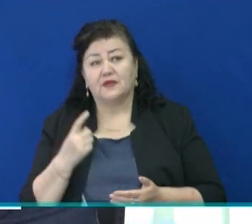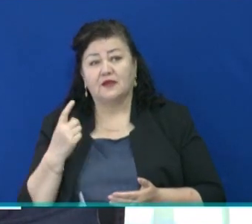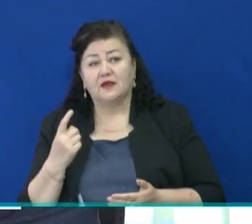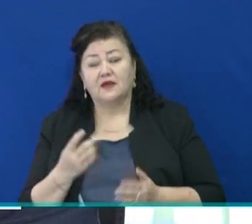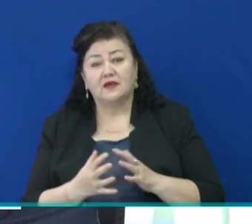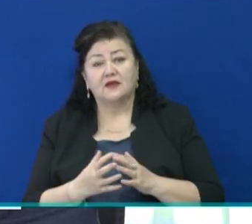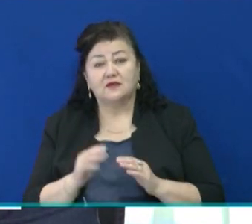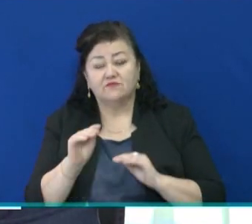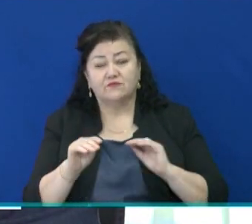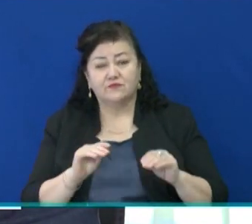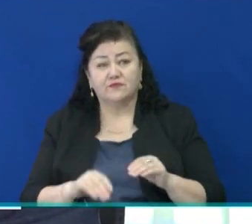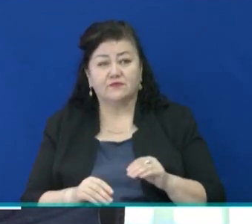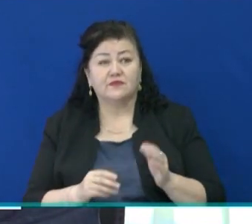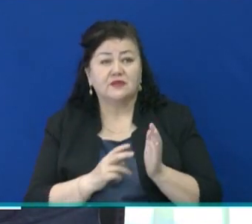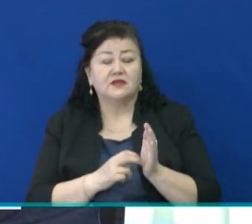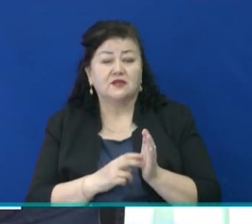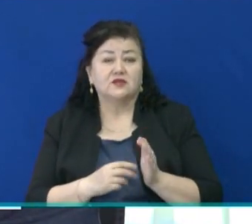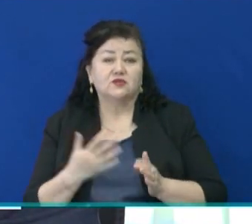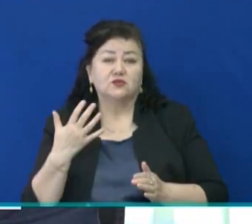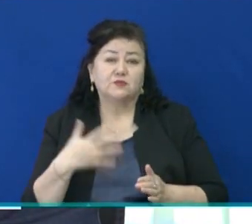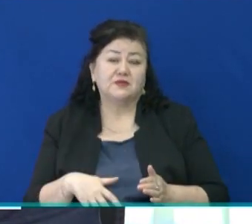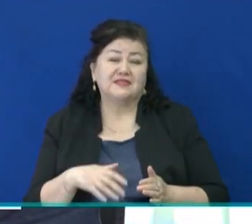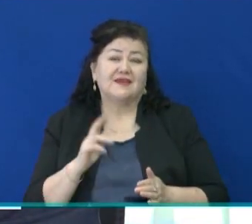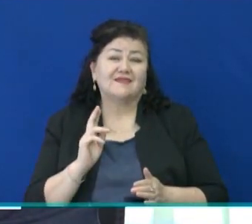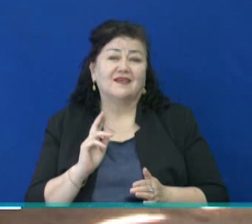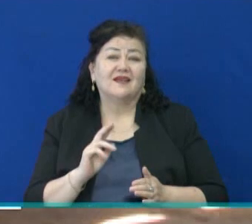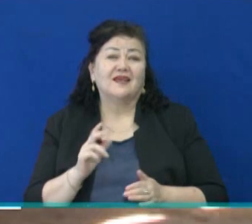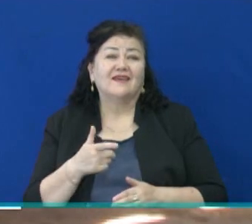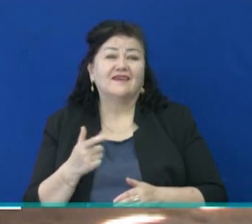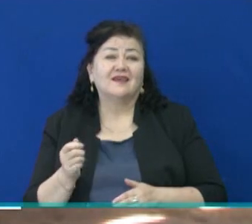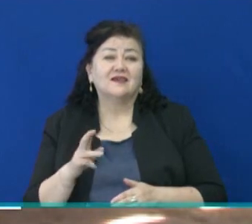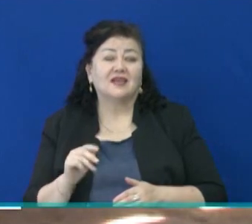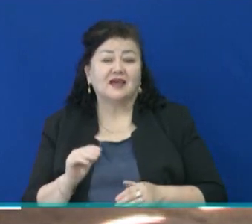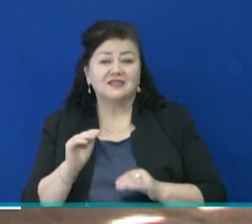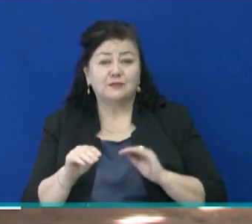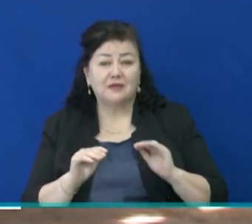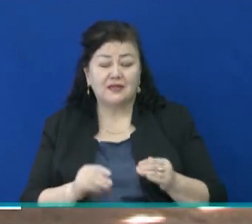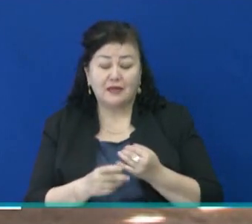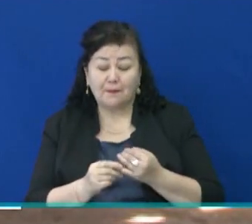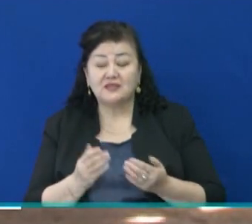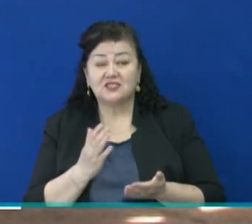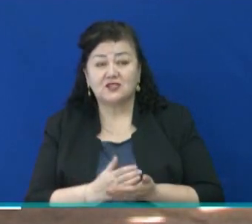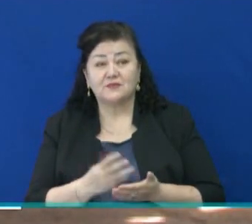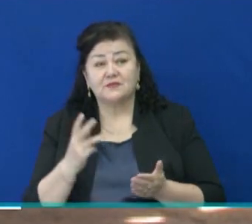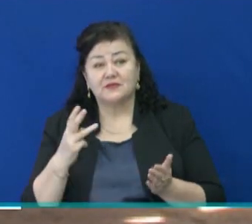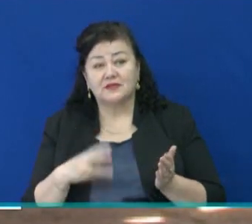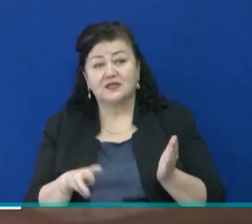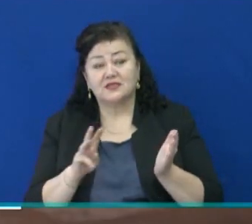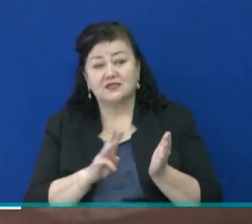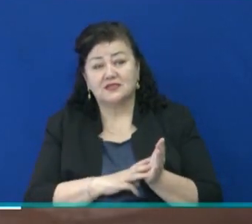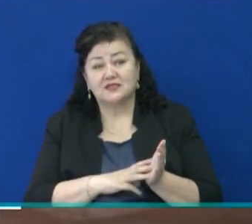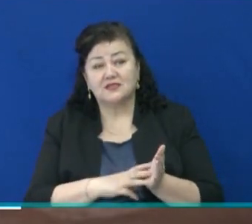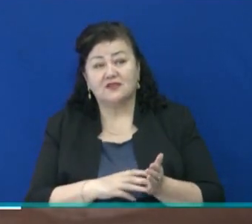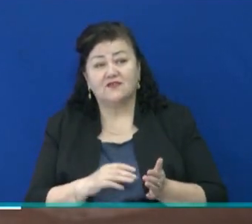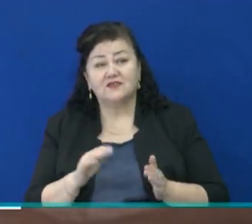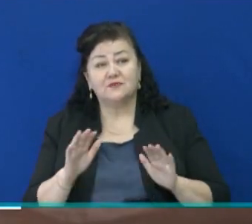шаруашылығында біз облыста 743 мың гектардан астам егін егіп отырмыз. Сонымен қатар қазір Абай облысында 39 бордақылау